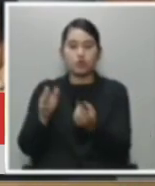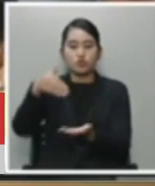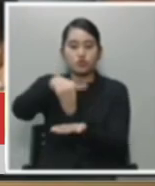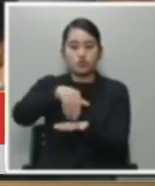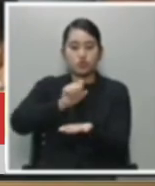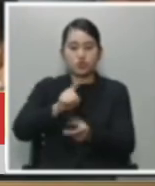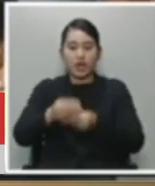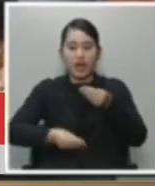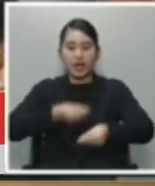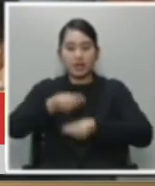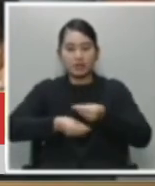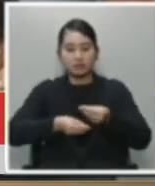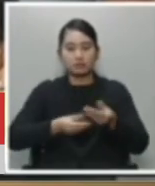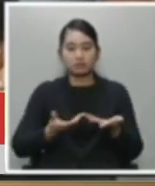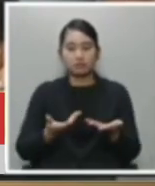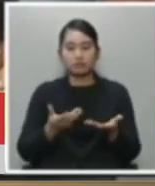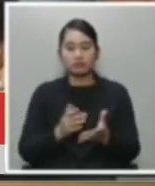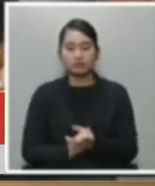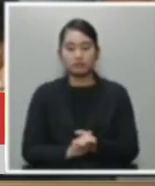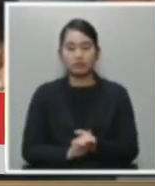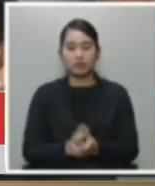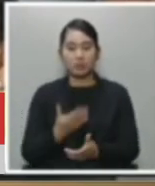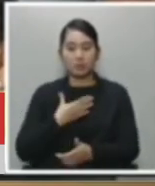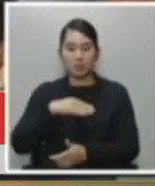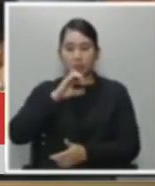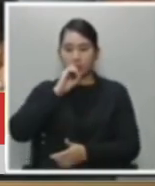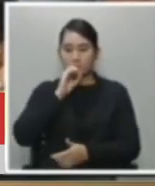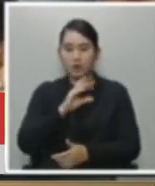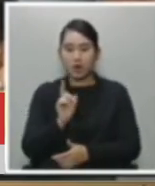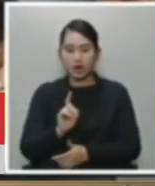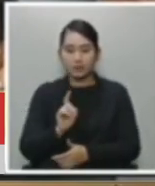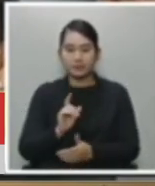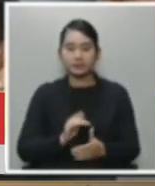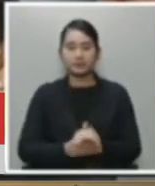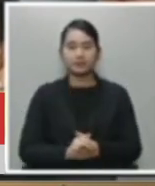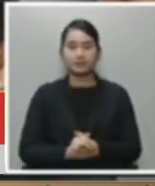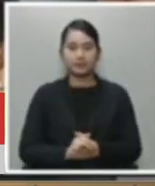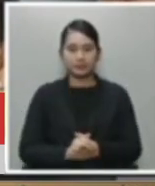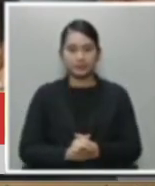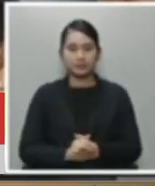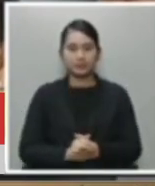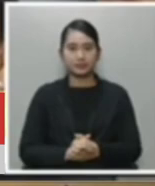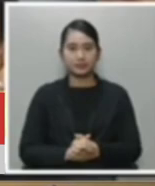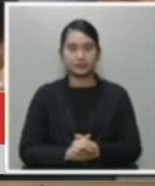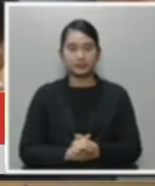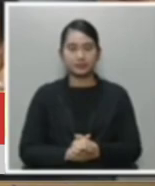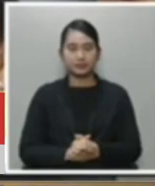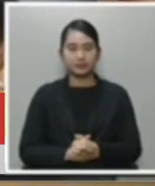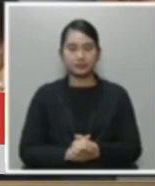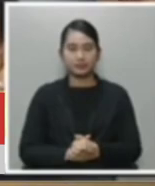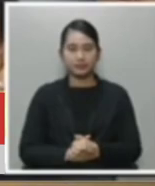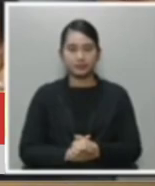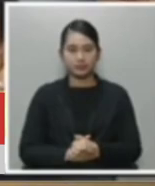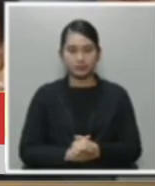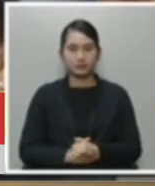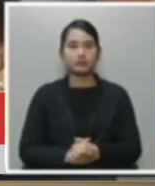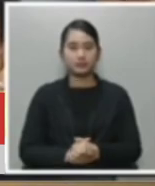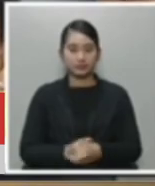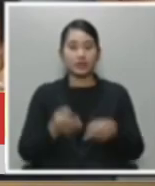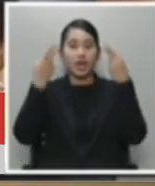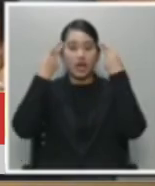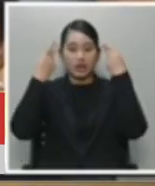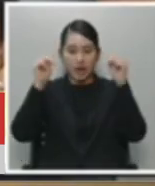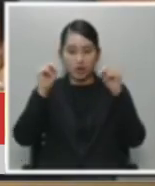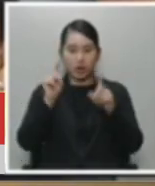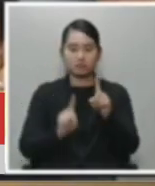ย่างบ้าคลั่งผมเรียนท่านประธานอย่างนี้นะครับว่าท่านนายกรัฐมนตรีท่านได้ประเมินสถ